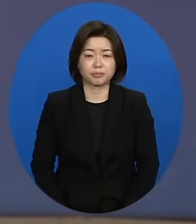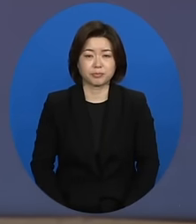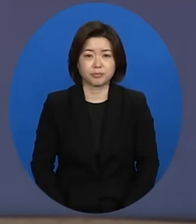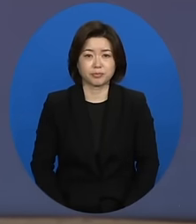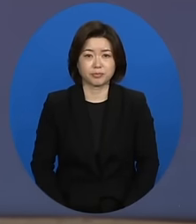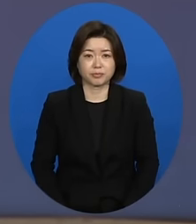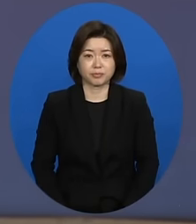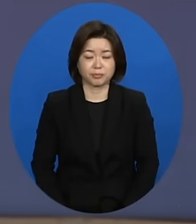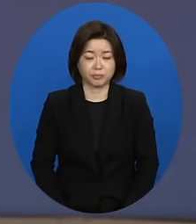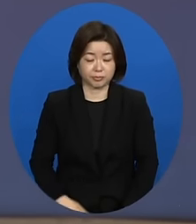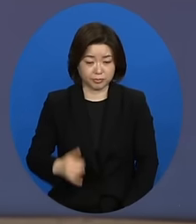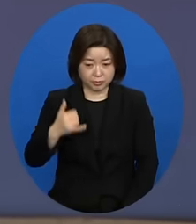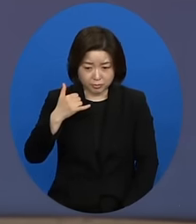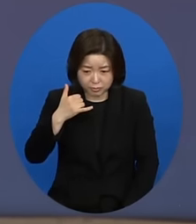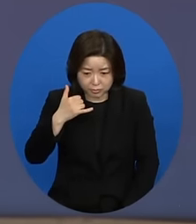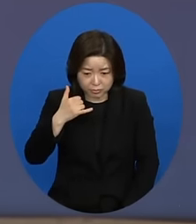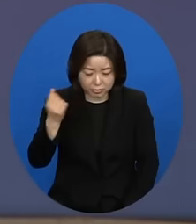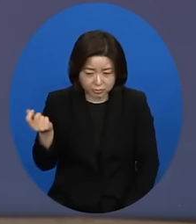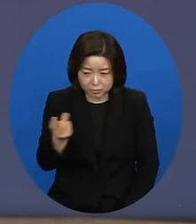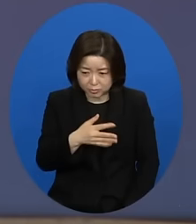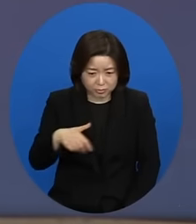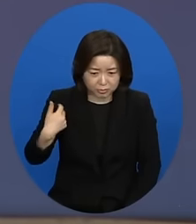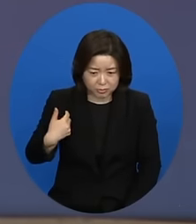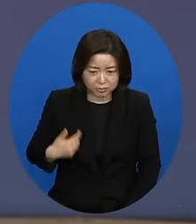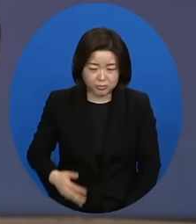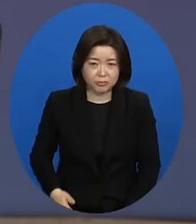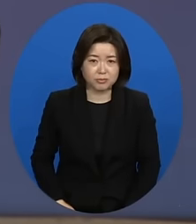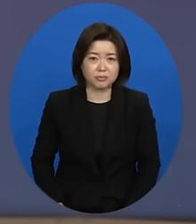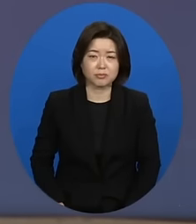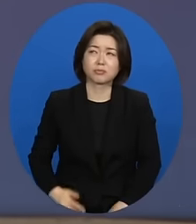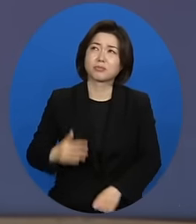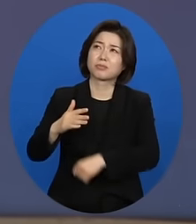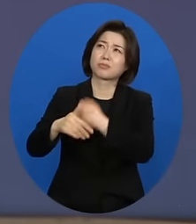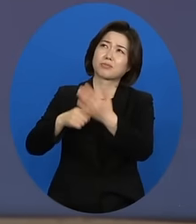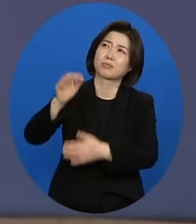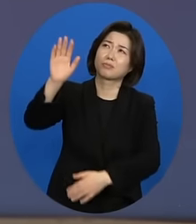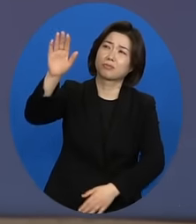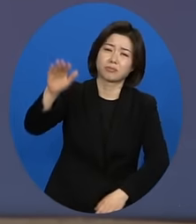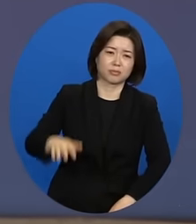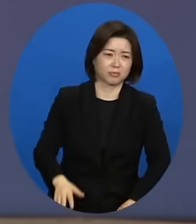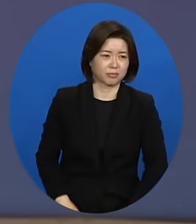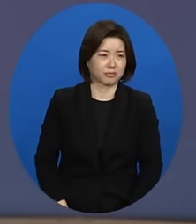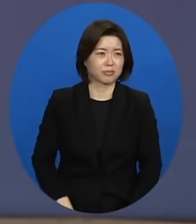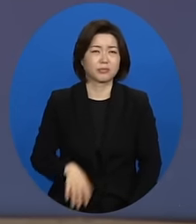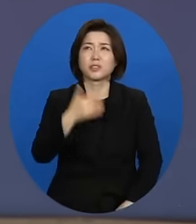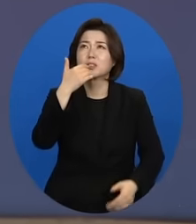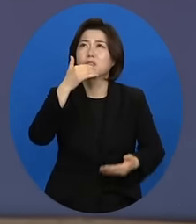전화번호를 알 턱이 없어서 하나님 저 벽에다가요